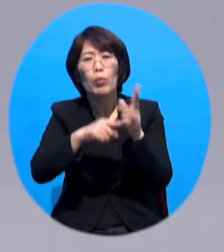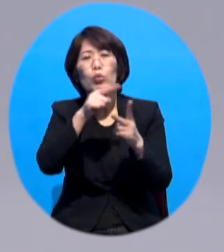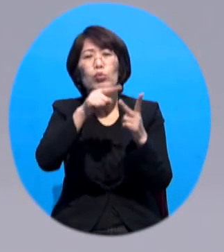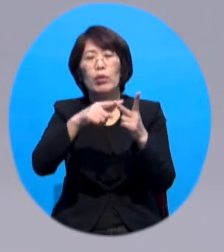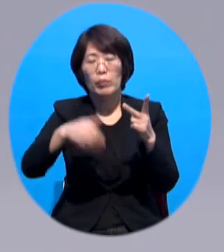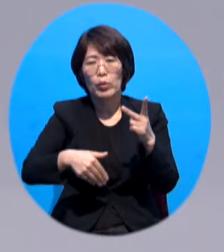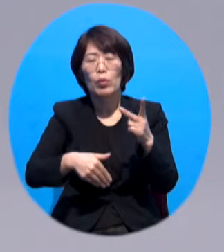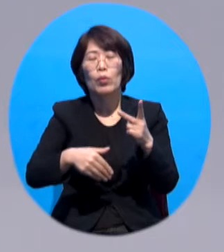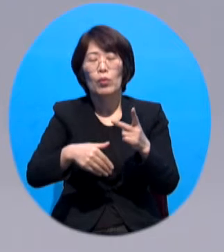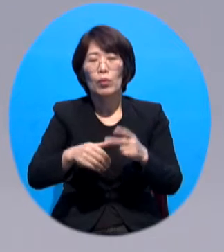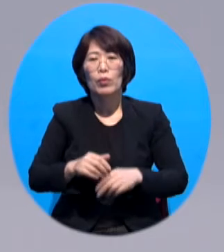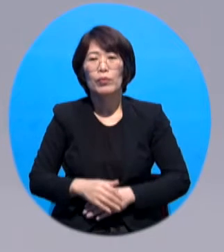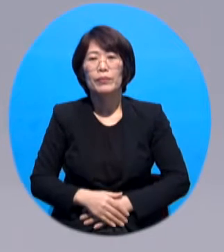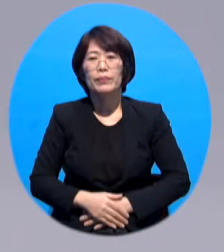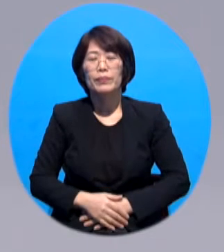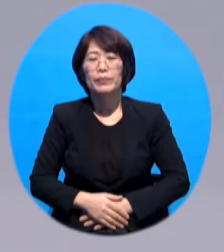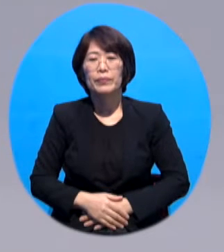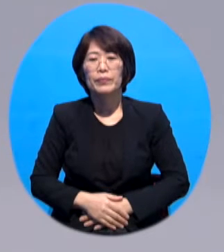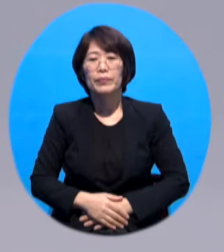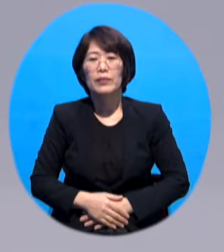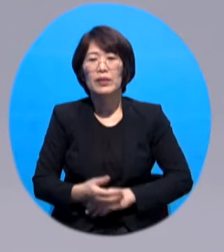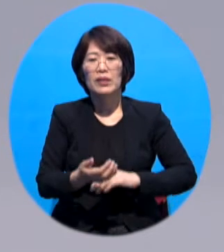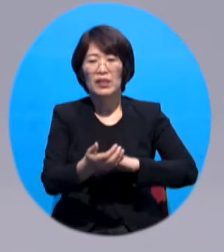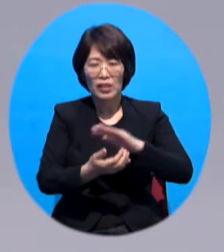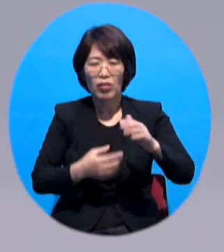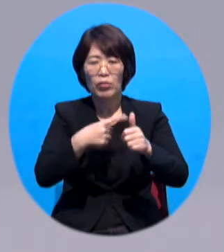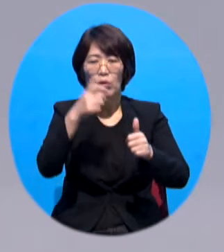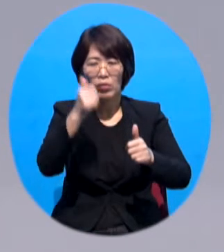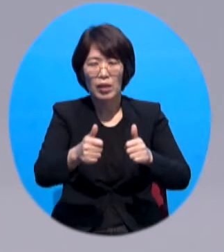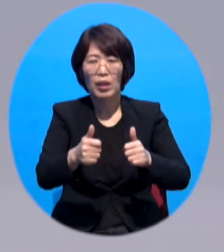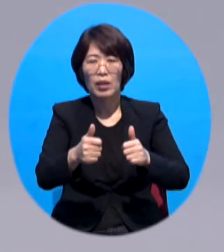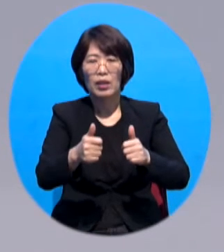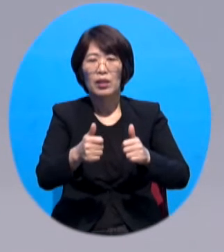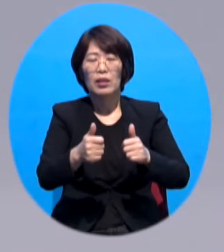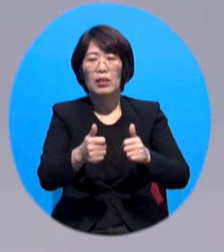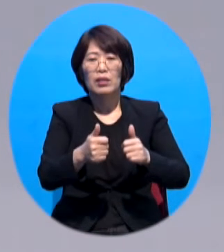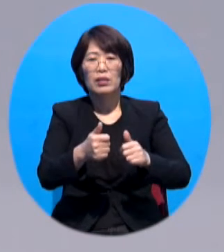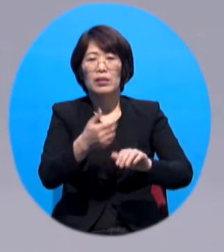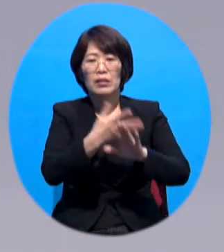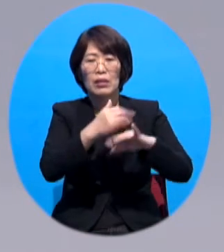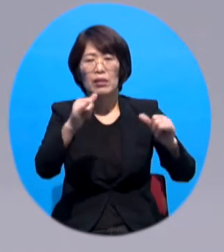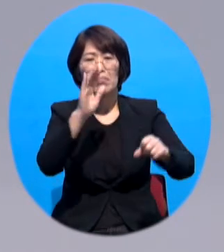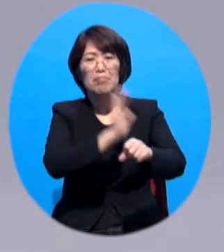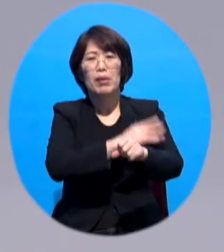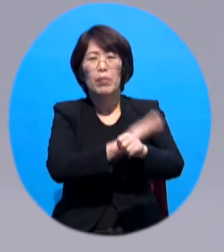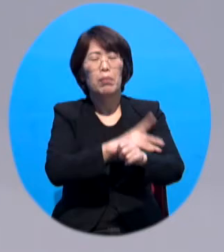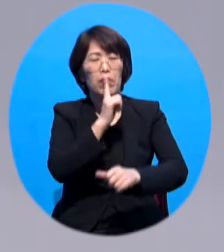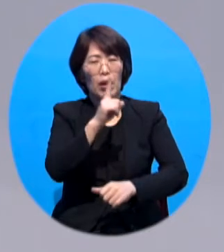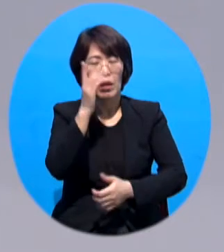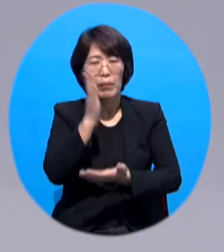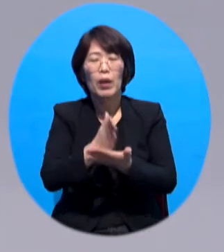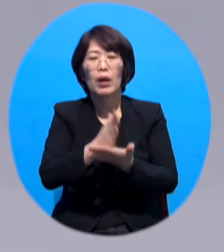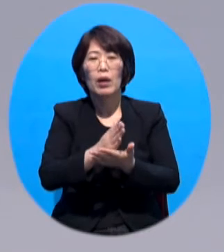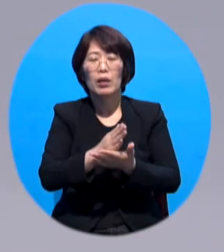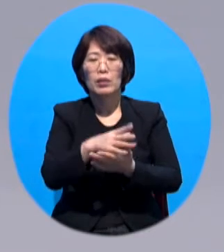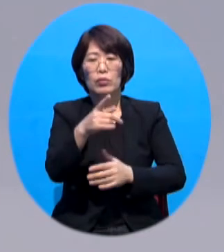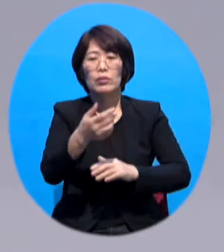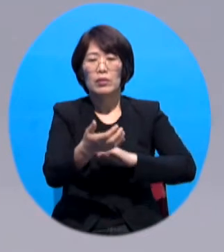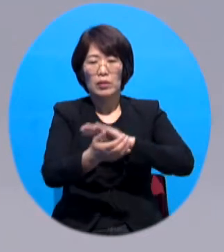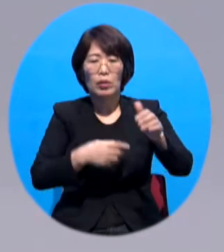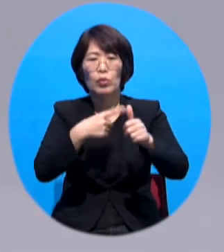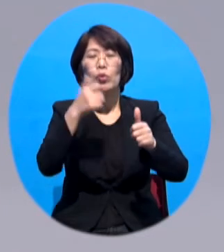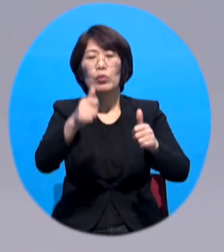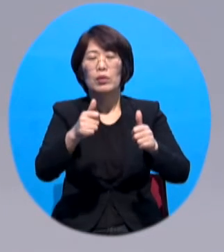된다고 생각을 합니다 그 전임자 할지 그 이전에 탓을 확 되는데 그 전임자 검찰에 고발해 수